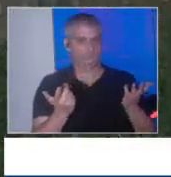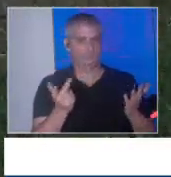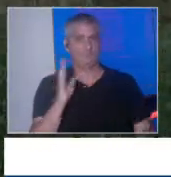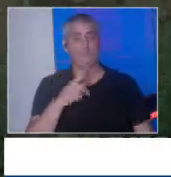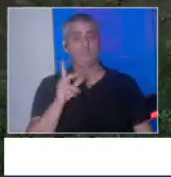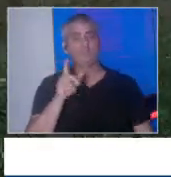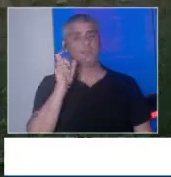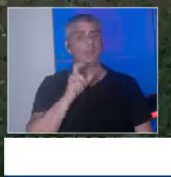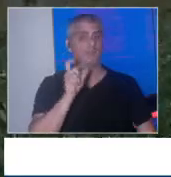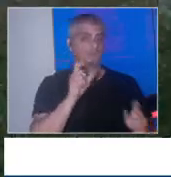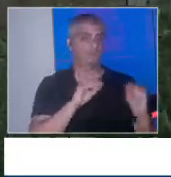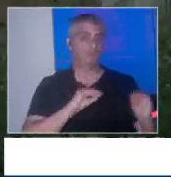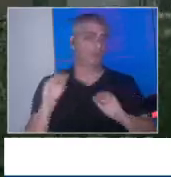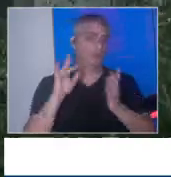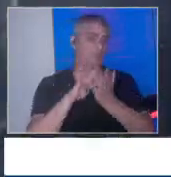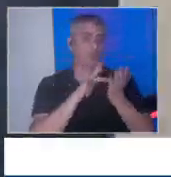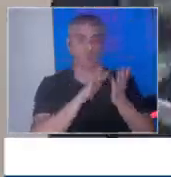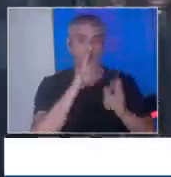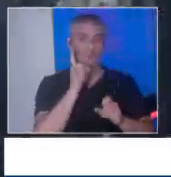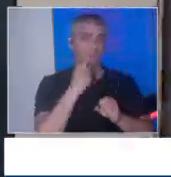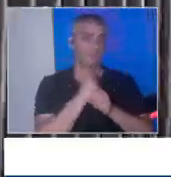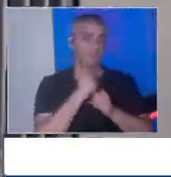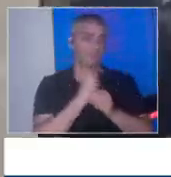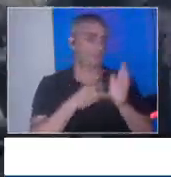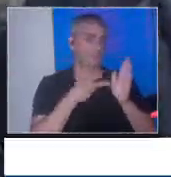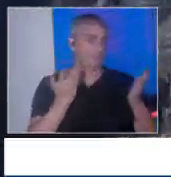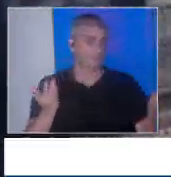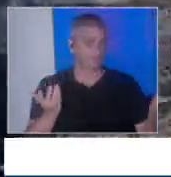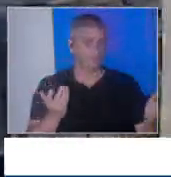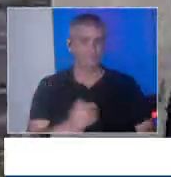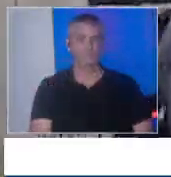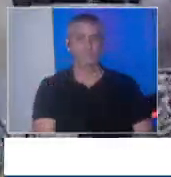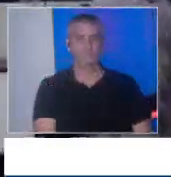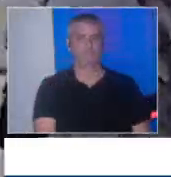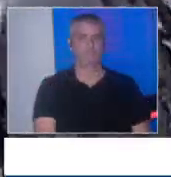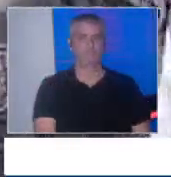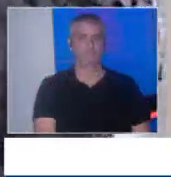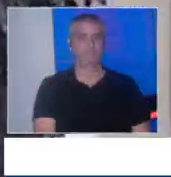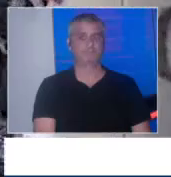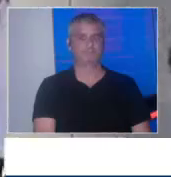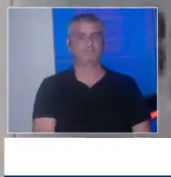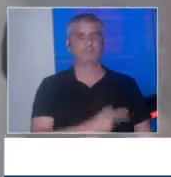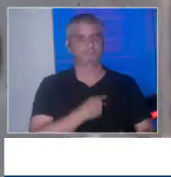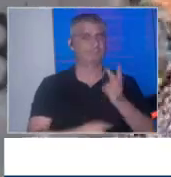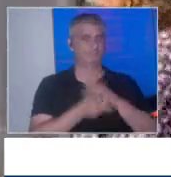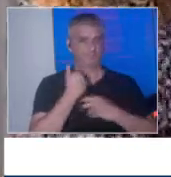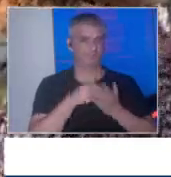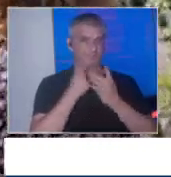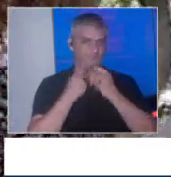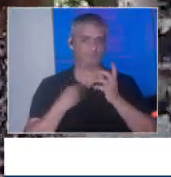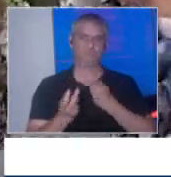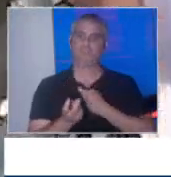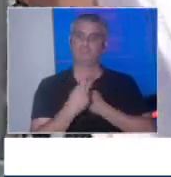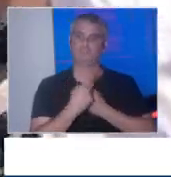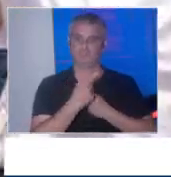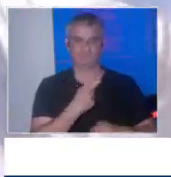גם אנשים נוסעים ממקום למקום, וגם אנשים עובדים ברכבת. אני חייב להזכיר גם את אותה אוכלוסייה. נחזור אליך רגע בהמשך הדיון, אנחנו פשוט רוצים לצרף